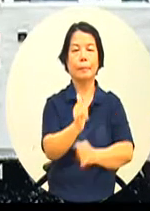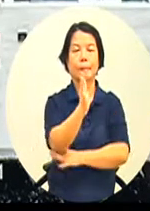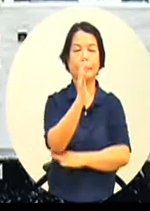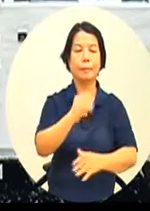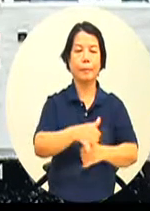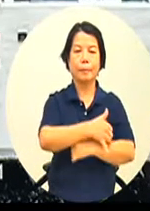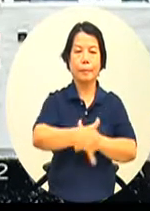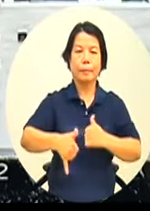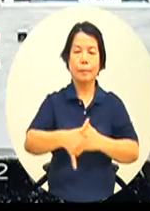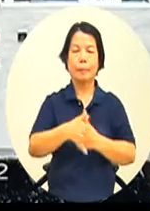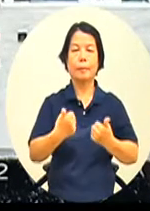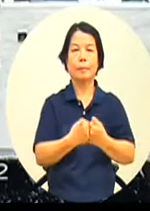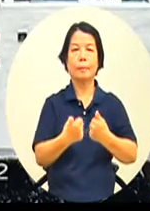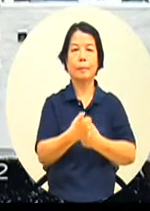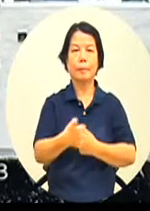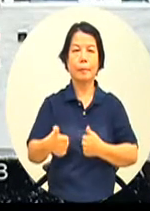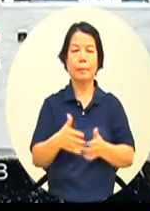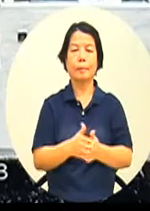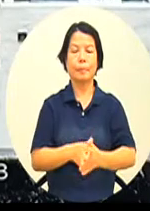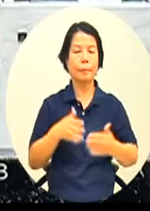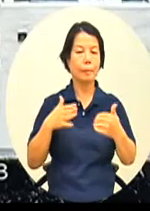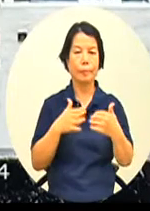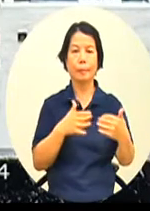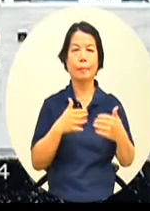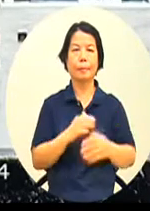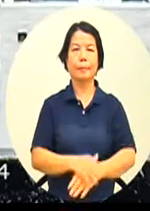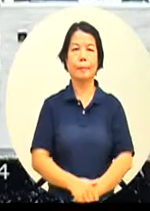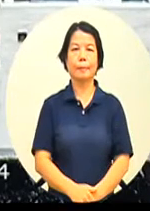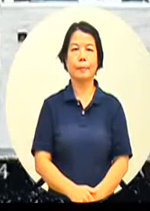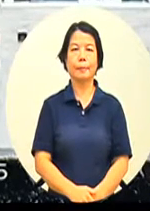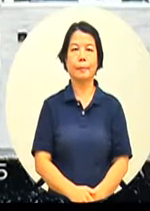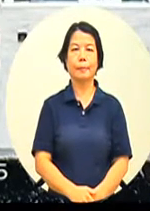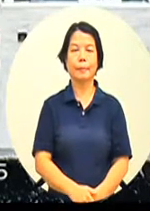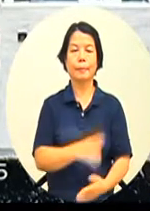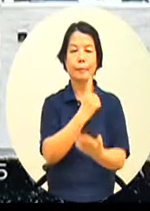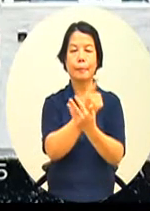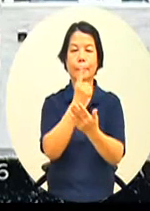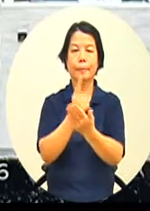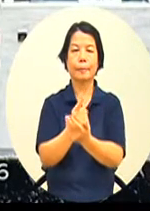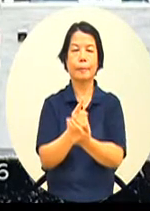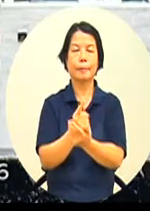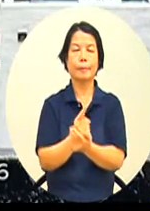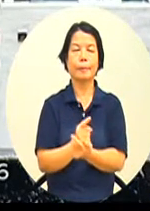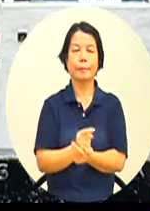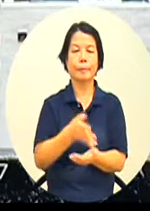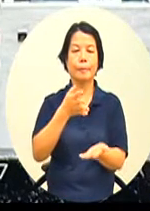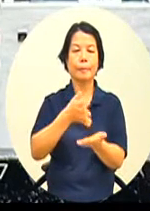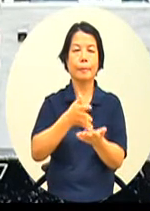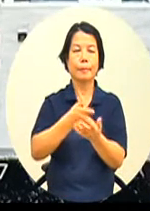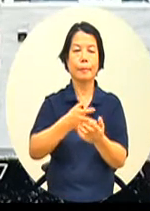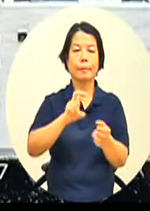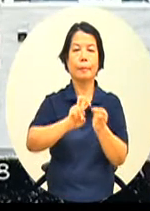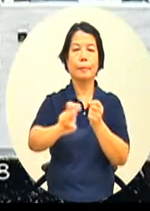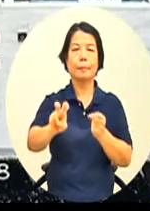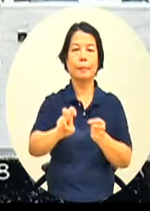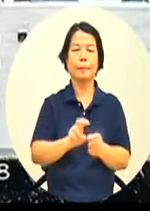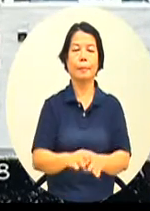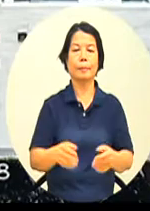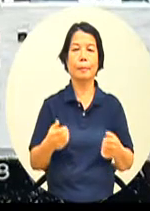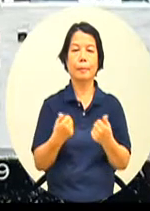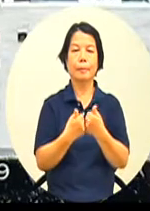员进行执行，每位议员发言二十分钟。还有在开会期